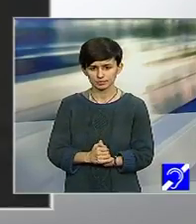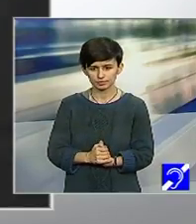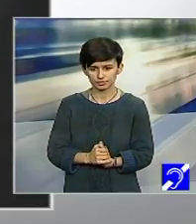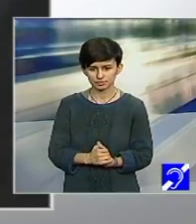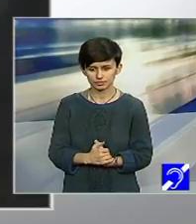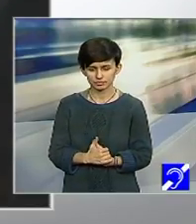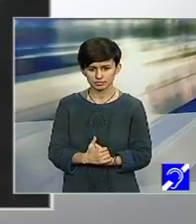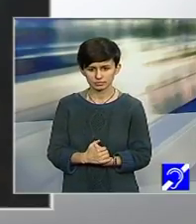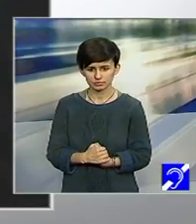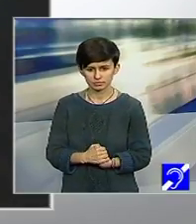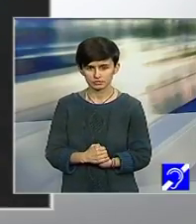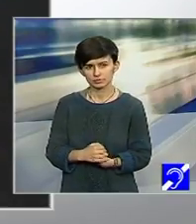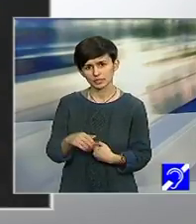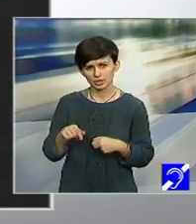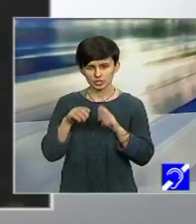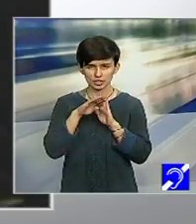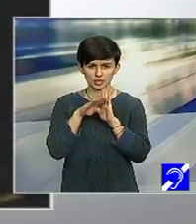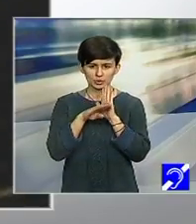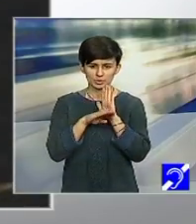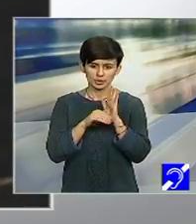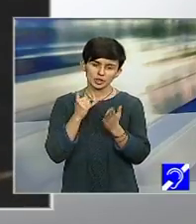această problematică a drepturilor omului și